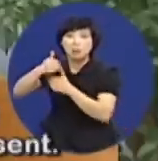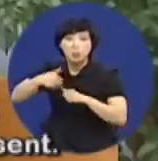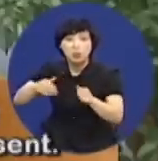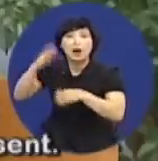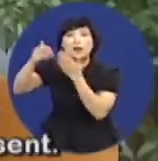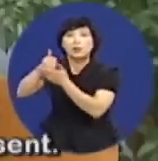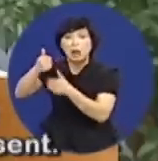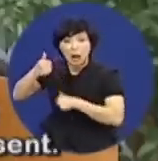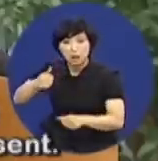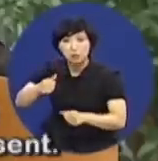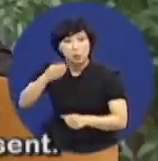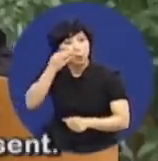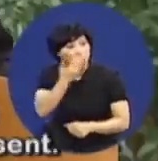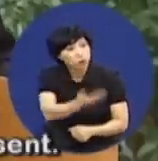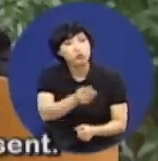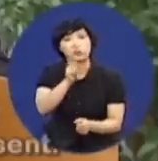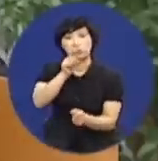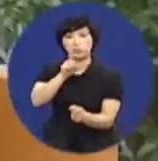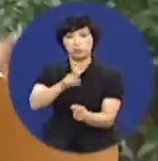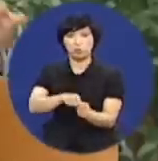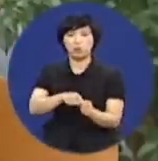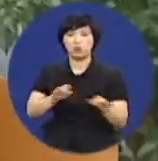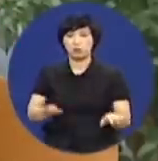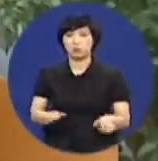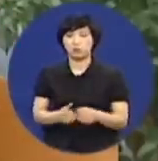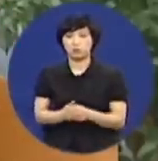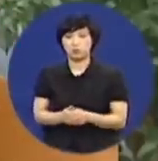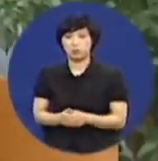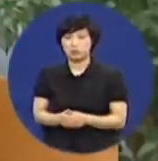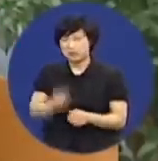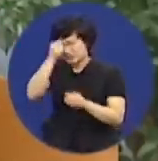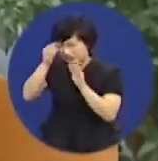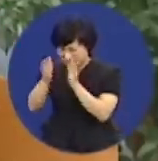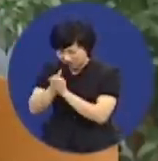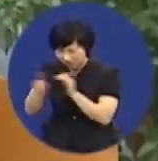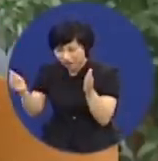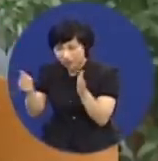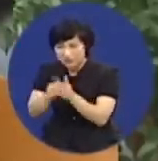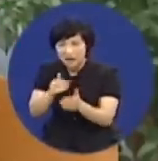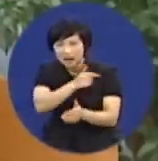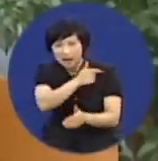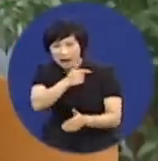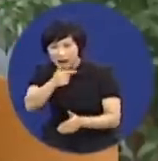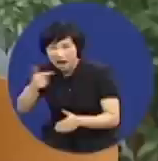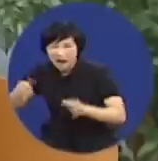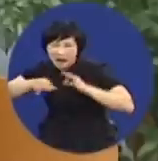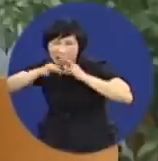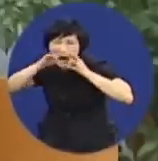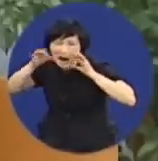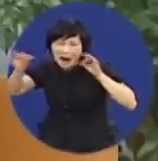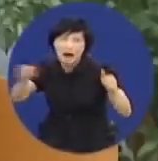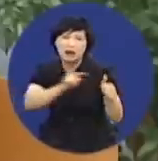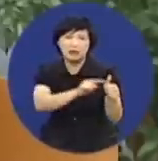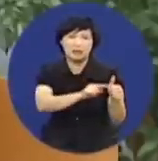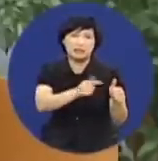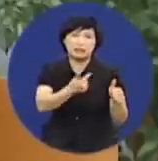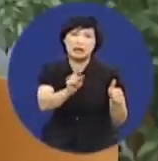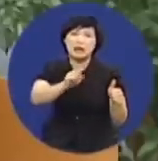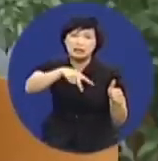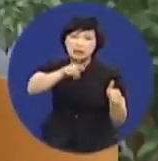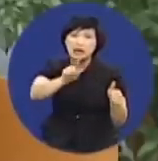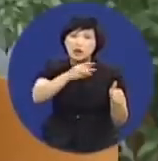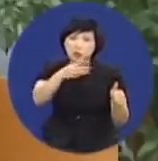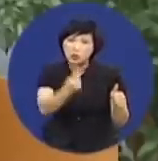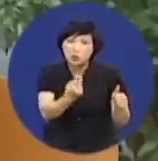太古の息子ではなく、神様が送ってくださった神の御子であることを表すためでした。その後大声でラザ